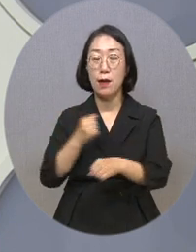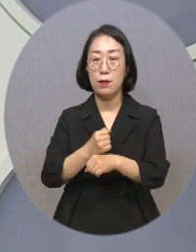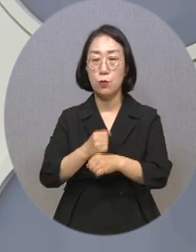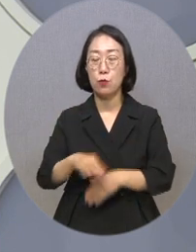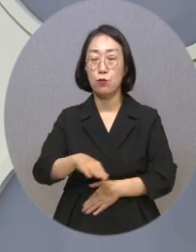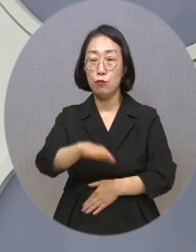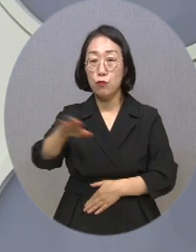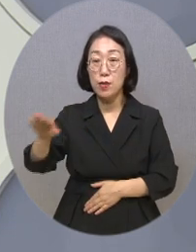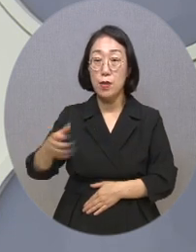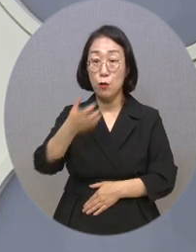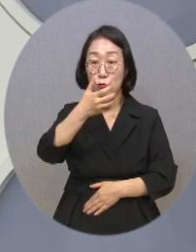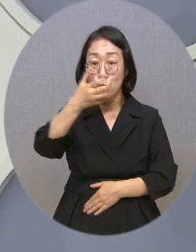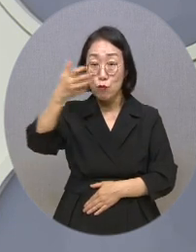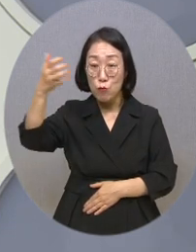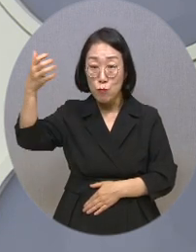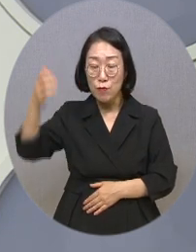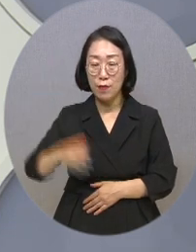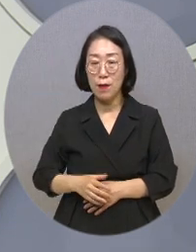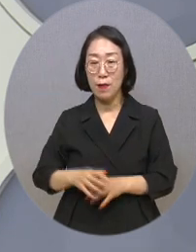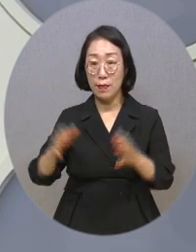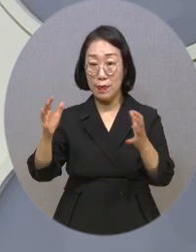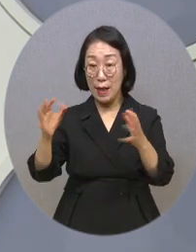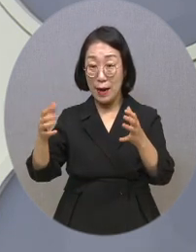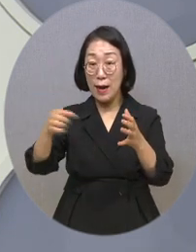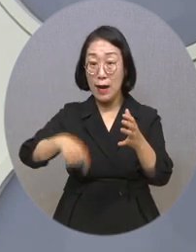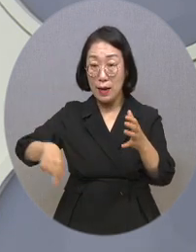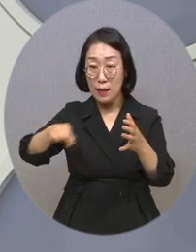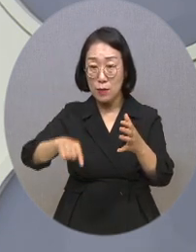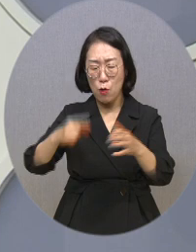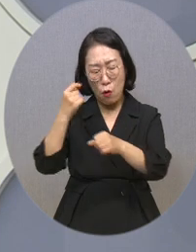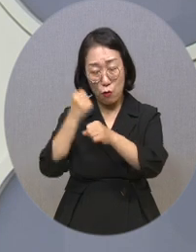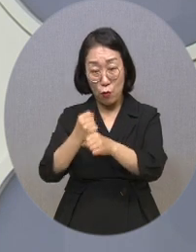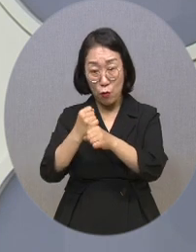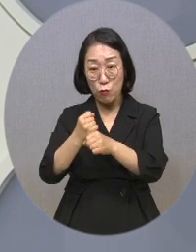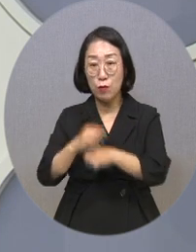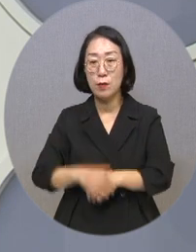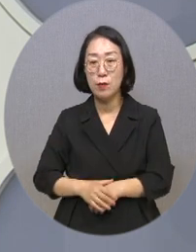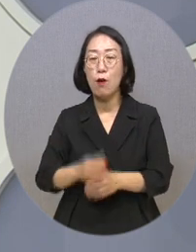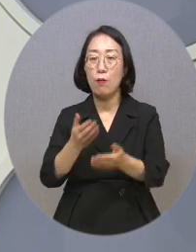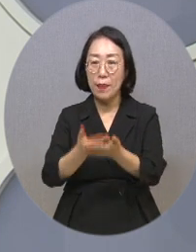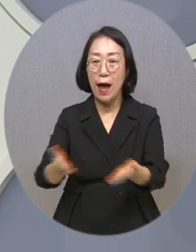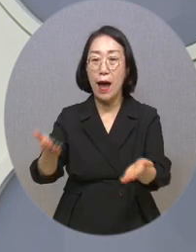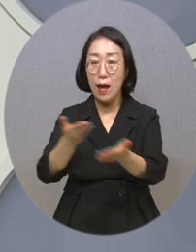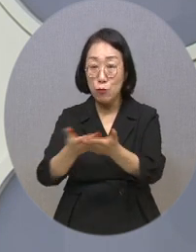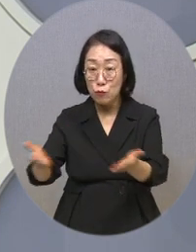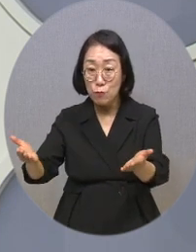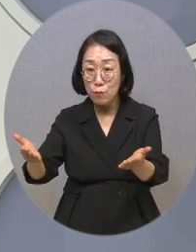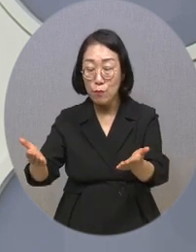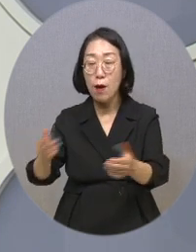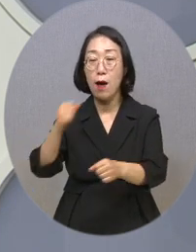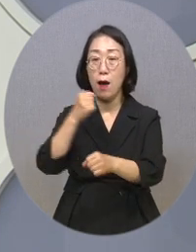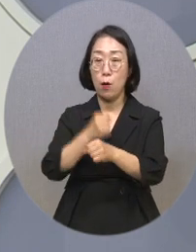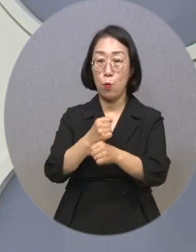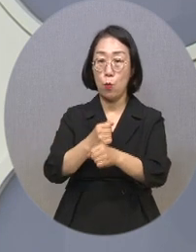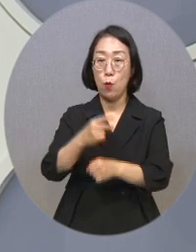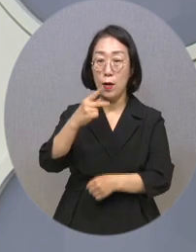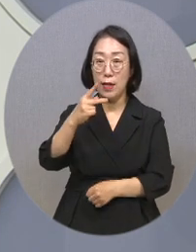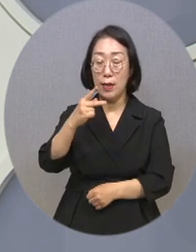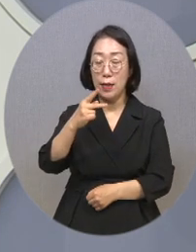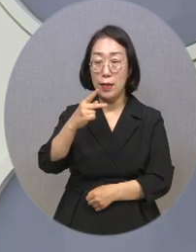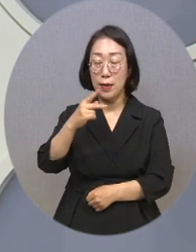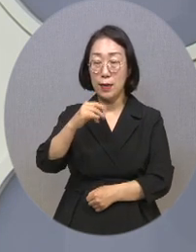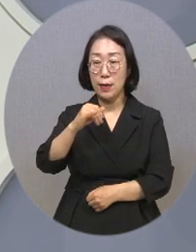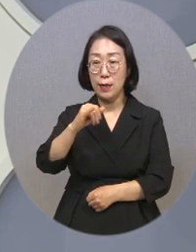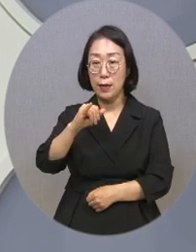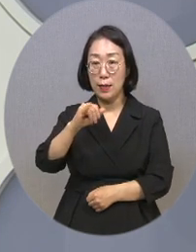저희 꿈은 이제 그렇게 국내적으로는 어려운 걸 연구해서 나눔 그런 걸 하고 우리 키스트가